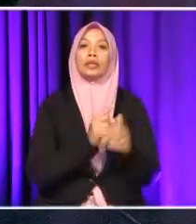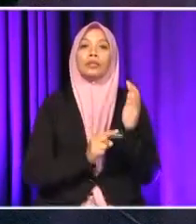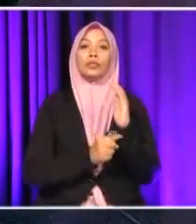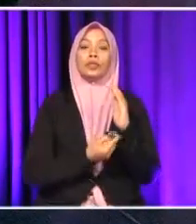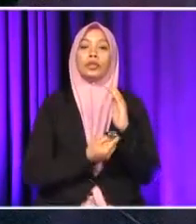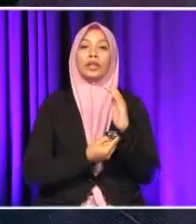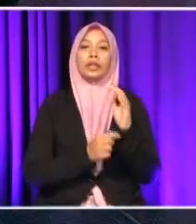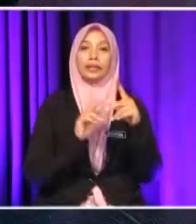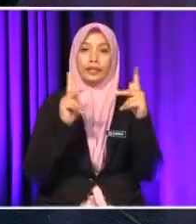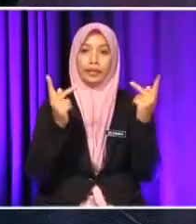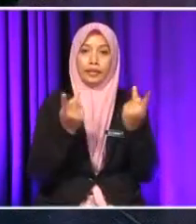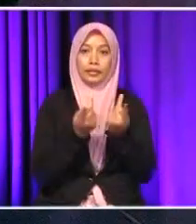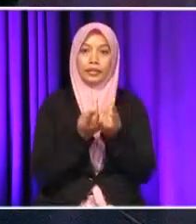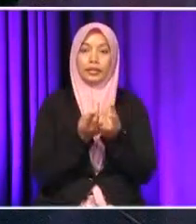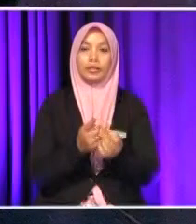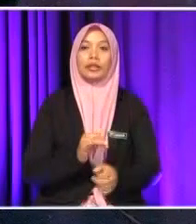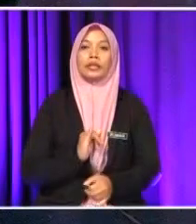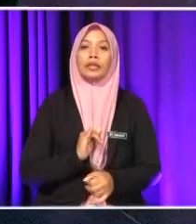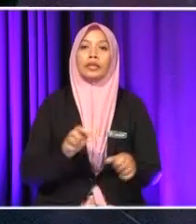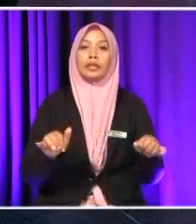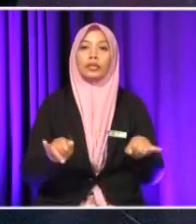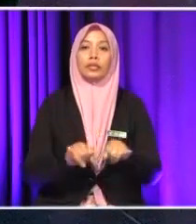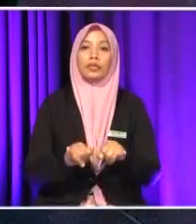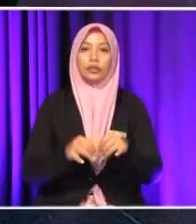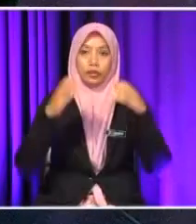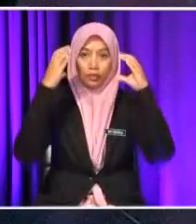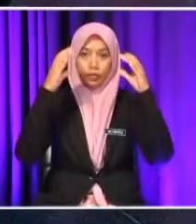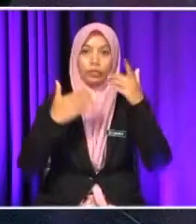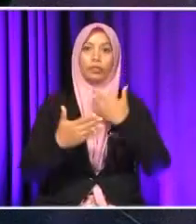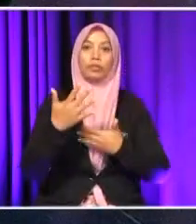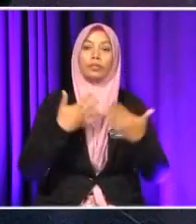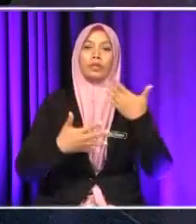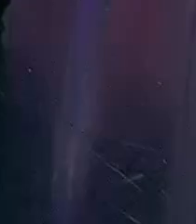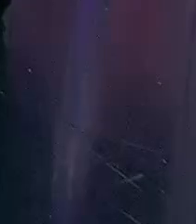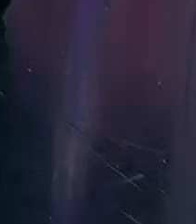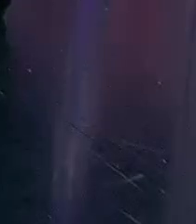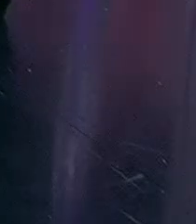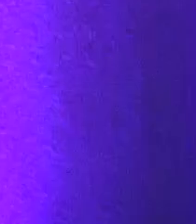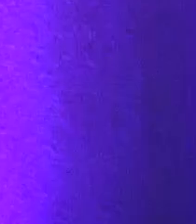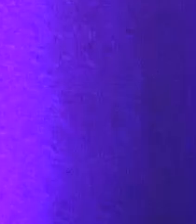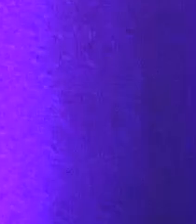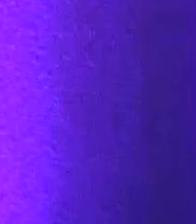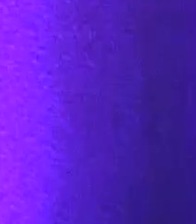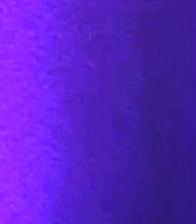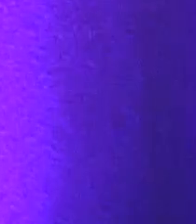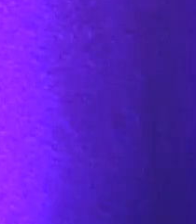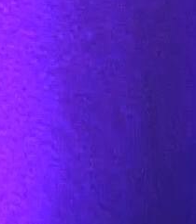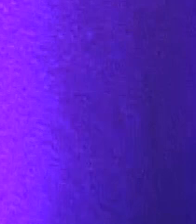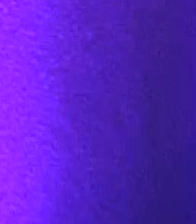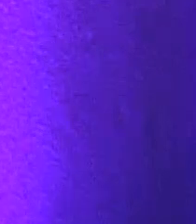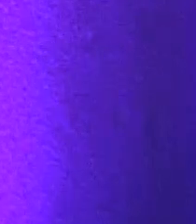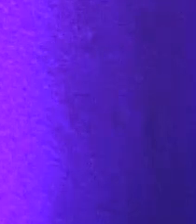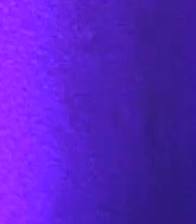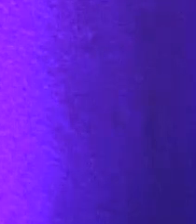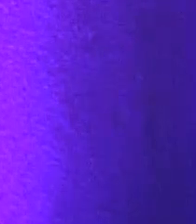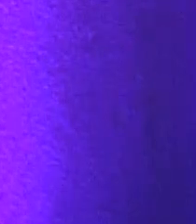Cikgu Hafiz, saya juga ingin memperkenalkan juru bahasa isyarat kita kali ini, iaitu Cikgu Siti Zubaidah. Apa khabar Cikgu